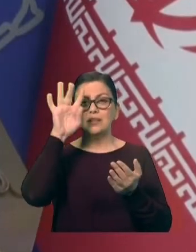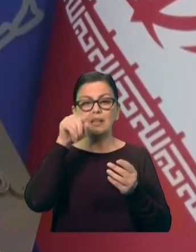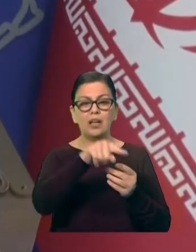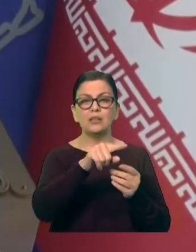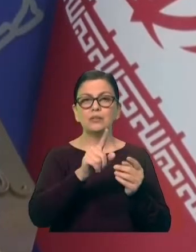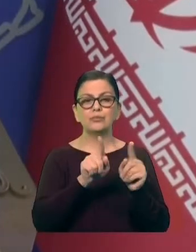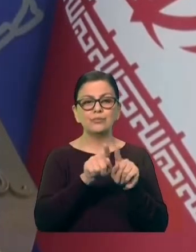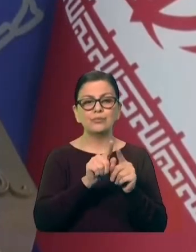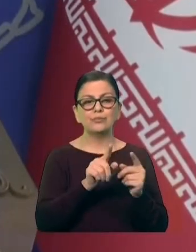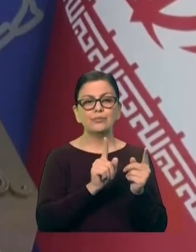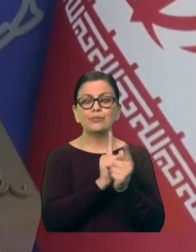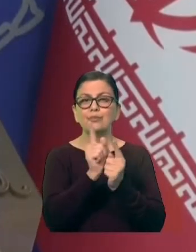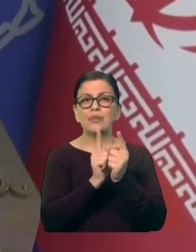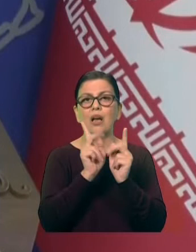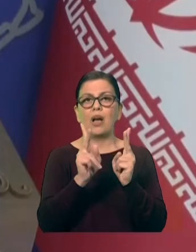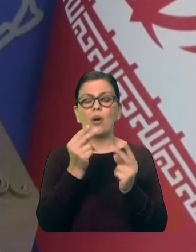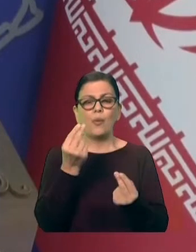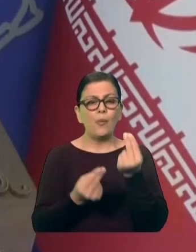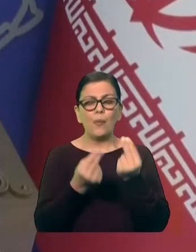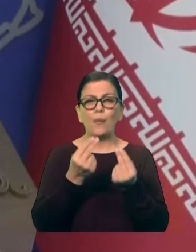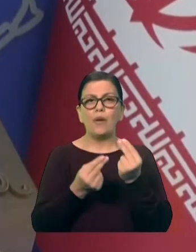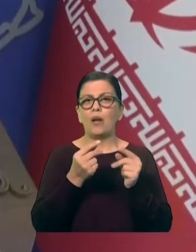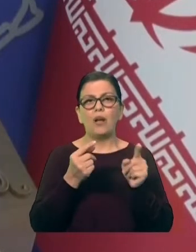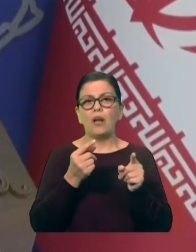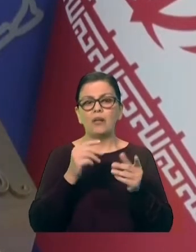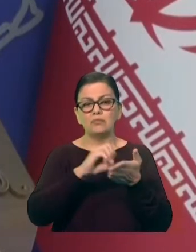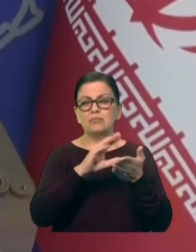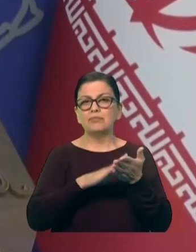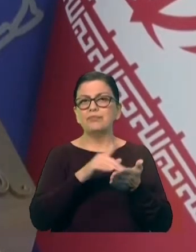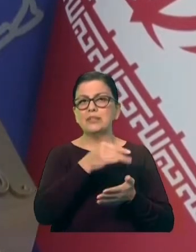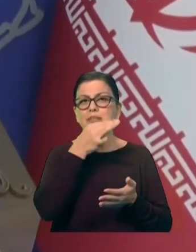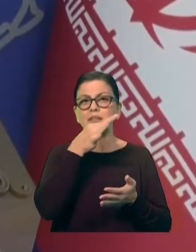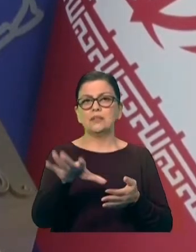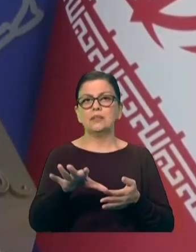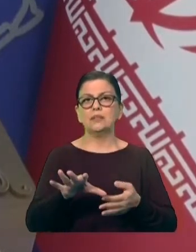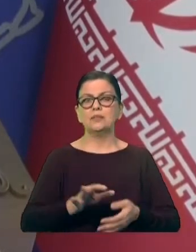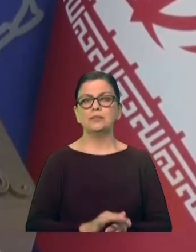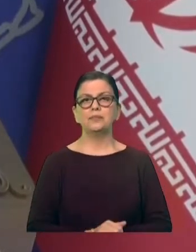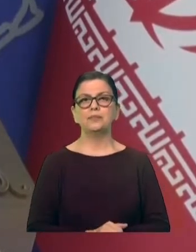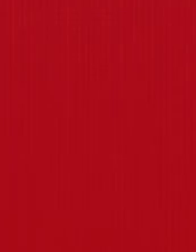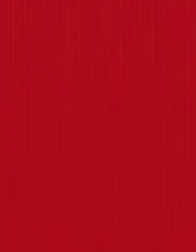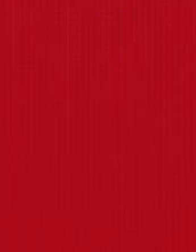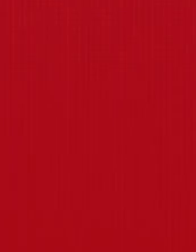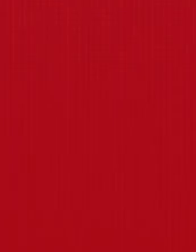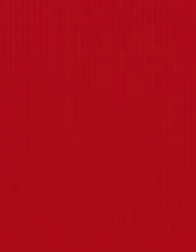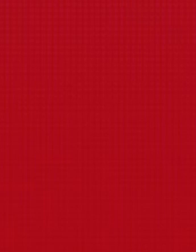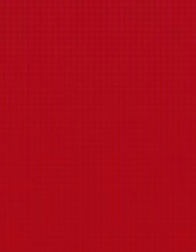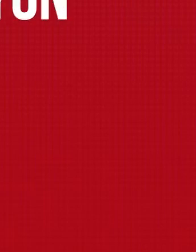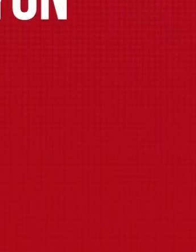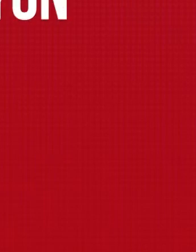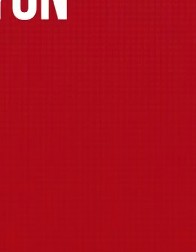oyuncağa çevirməməsinə zəmanət verməsini təmin etmək şərtləri qeyd olunur.